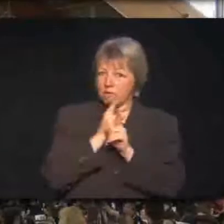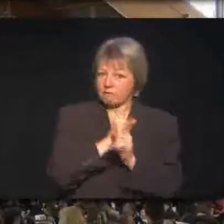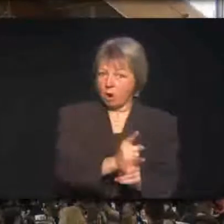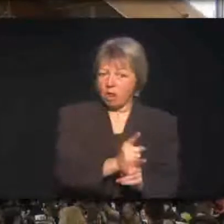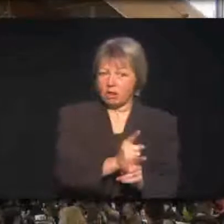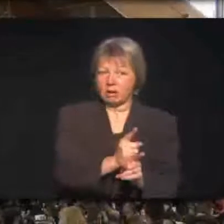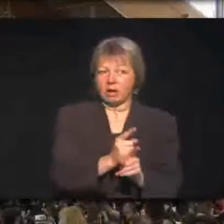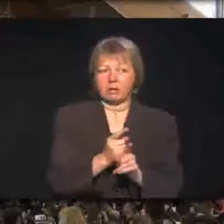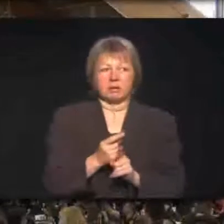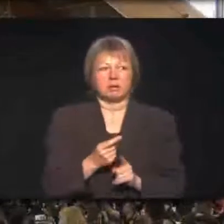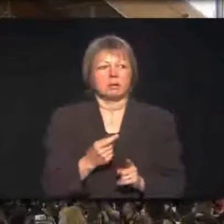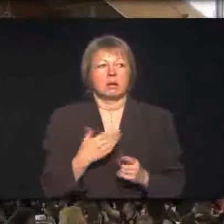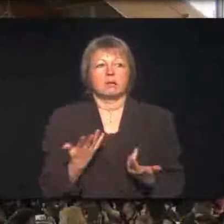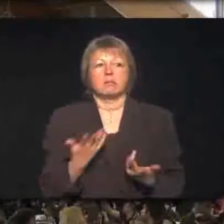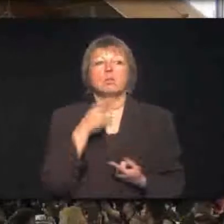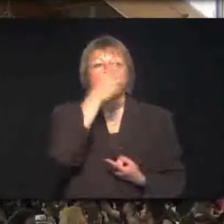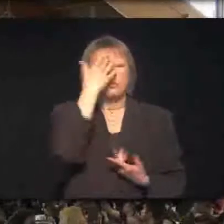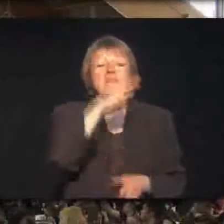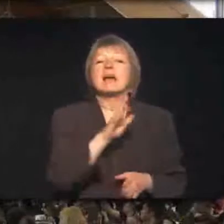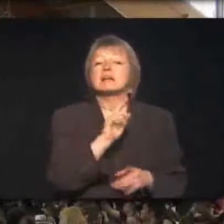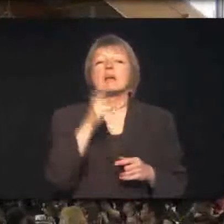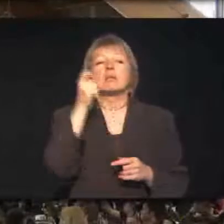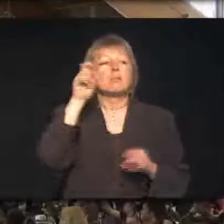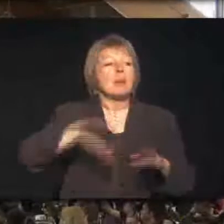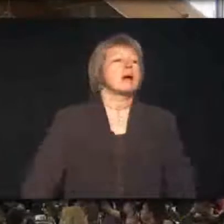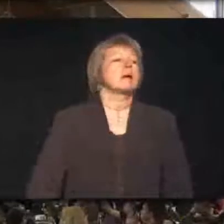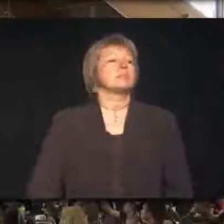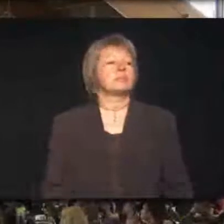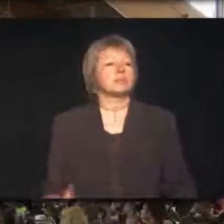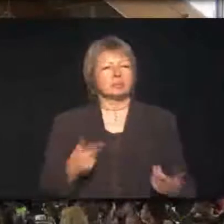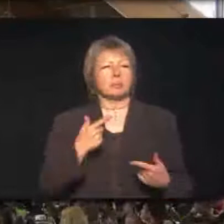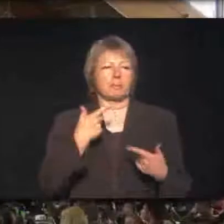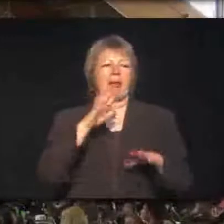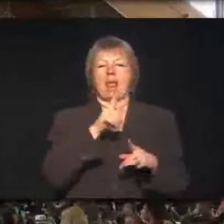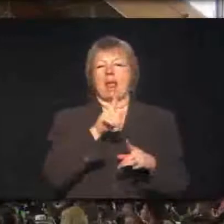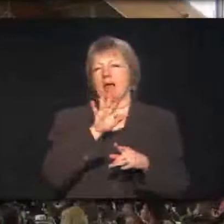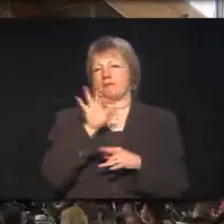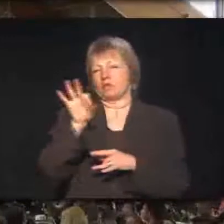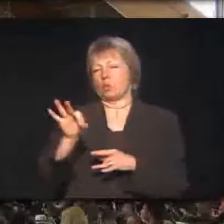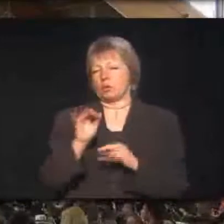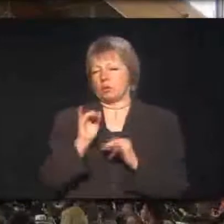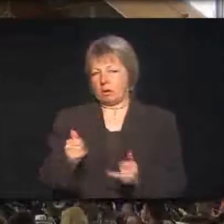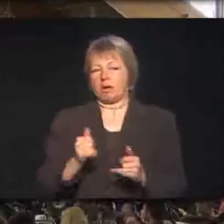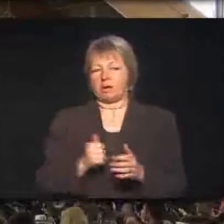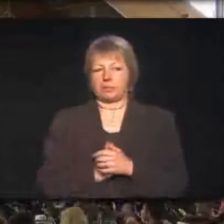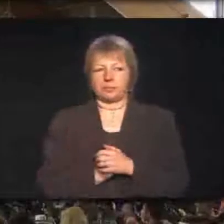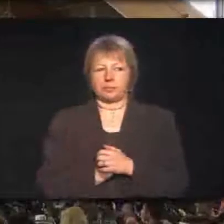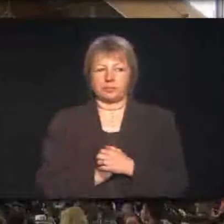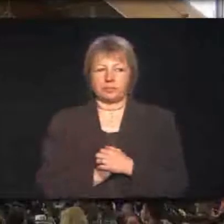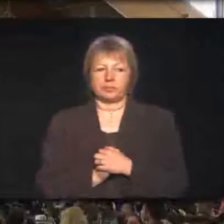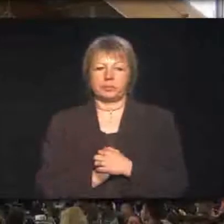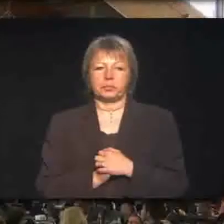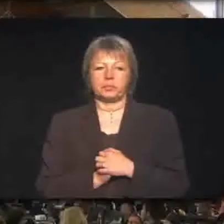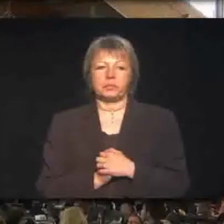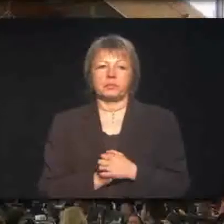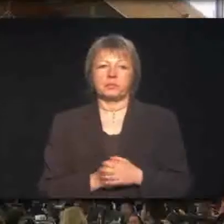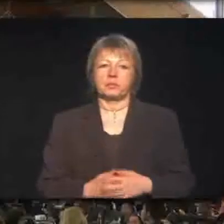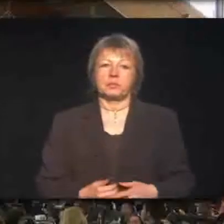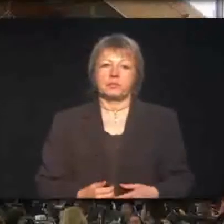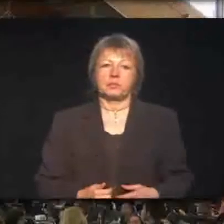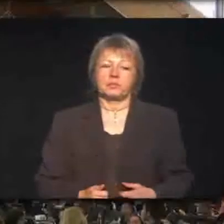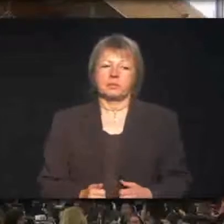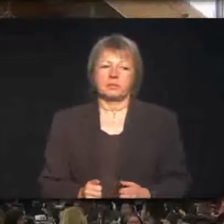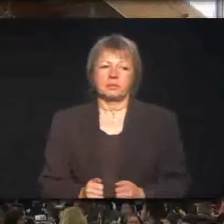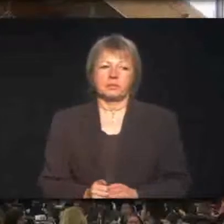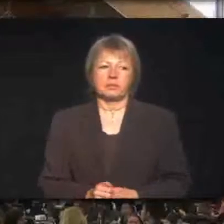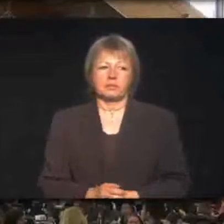dann lass die Karte unten wenn du es nicht weißt vielleicht positiv das teile ich übrigens alles im Antragsteller mit ich wiederhole es